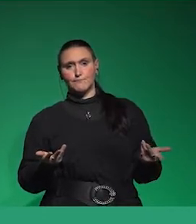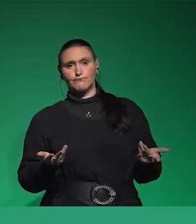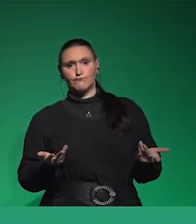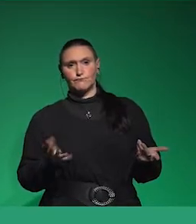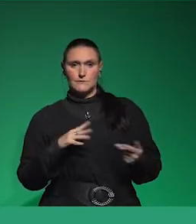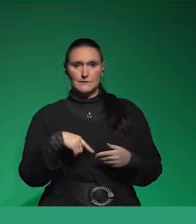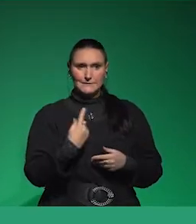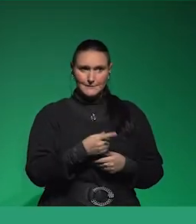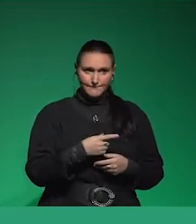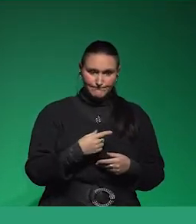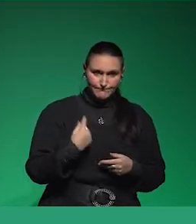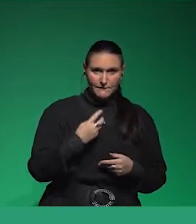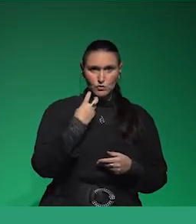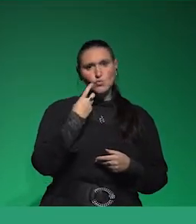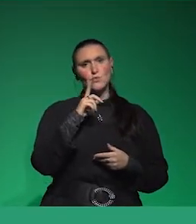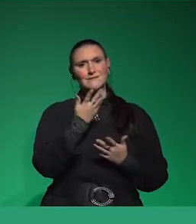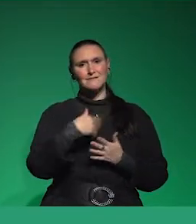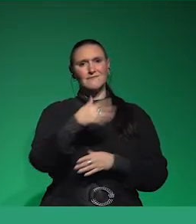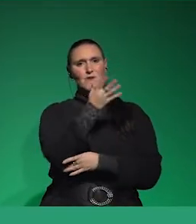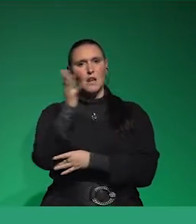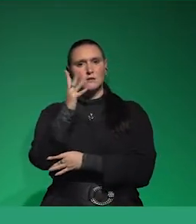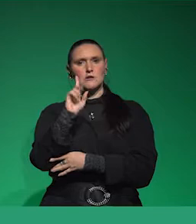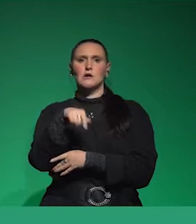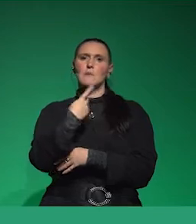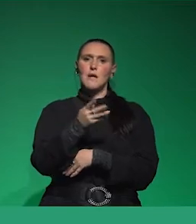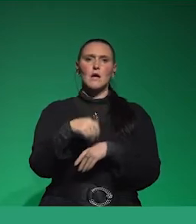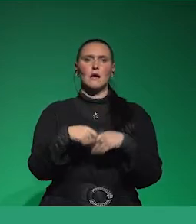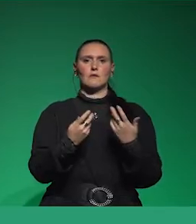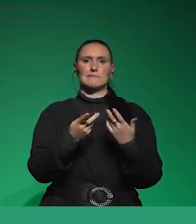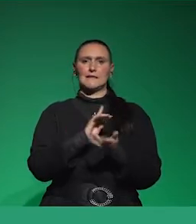unsere Wälder wieder nachhaltiger werden zu lassen.